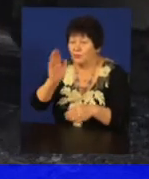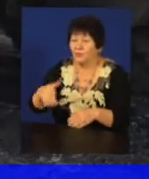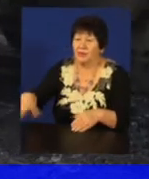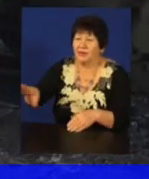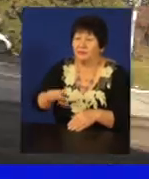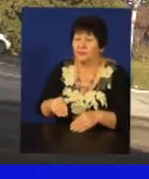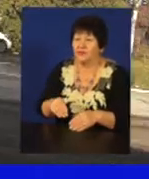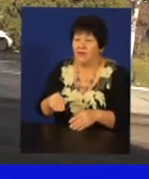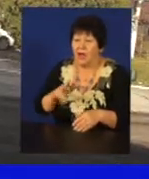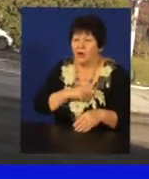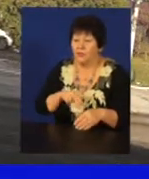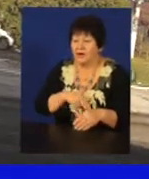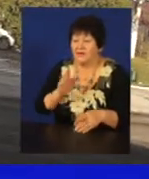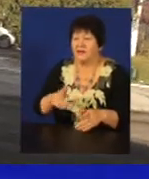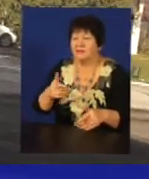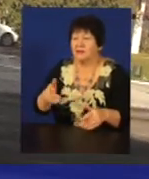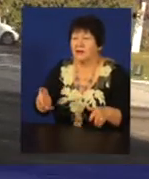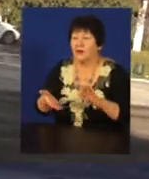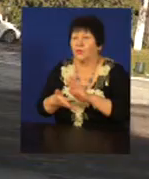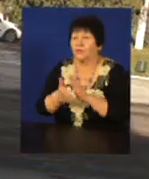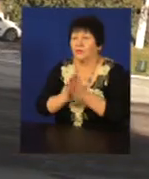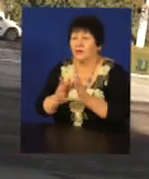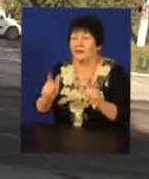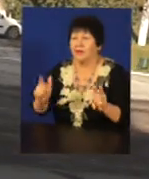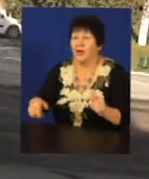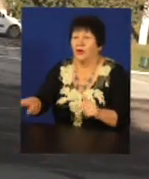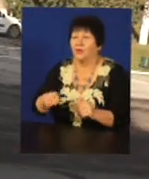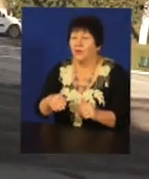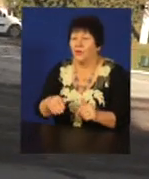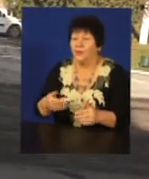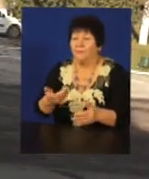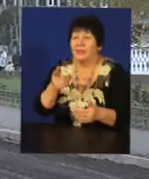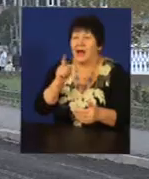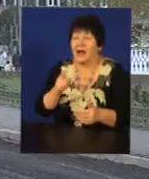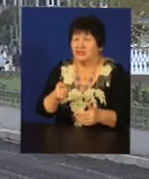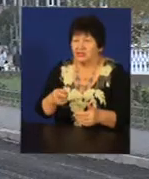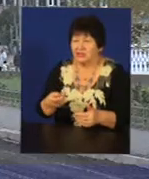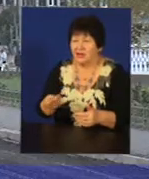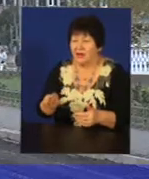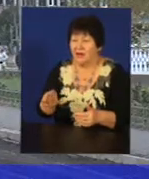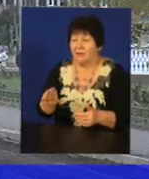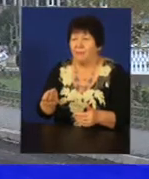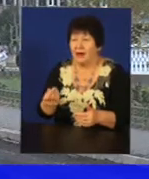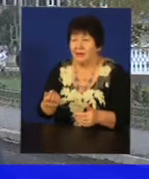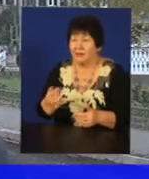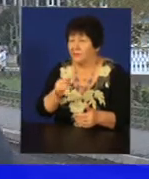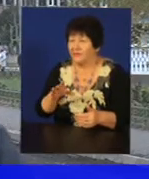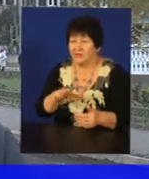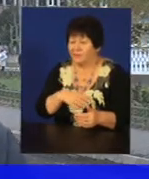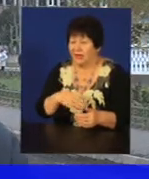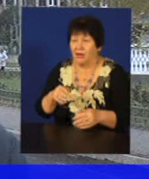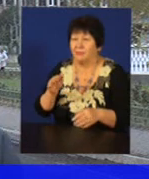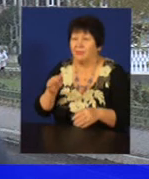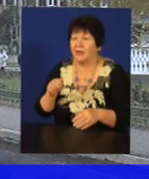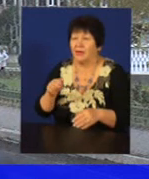Lucrările doar sunt coordonate cu administrația publică locală. Acești bani din Drumuri Bune 3 nici nu sunt pe